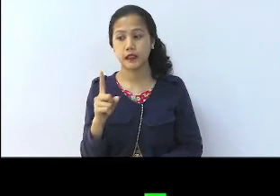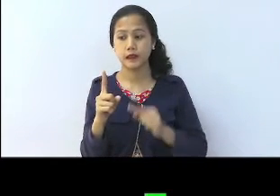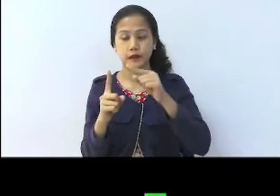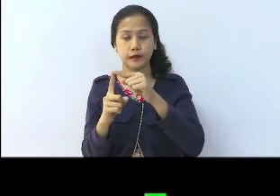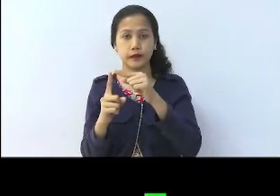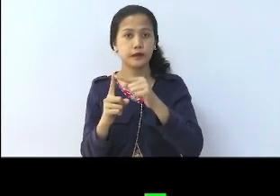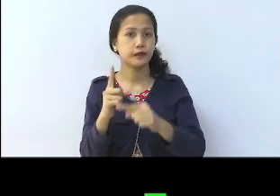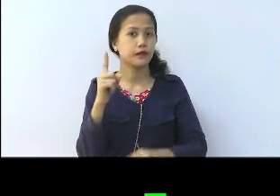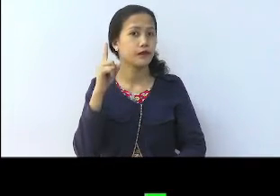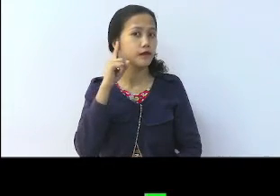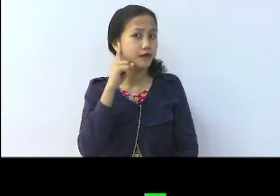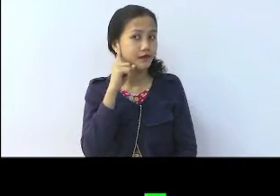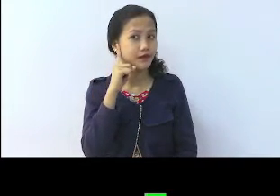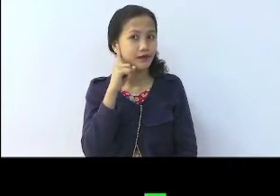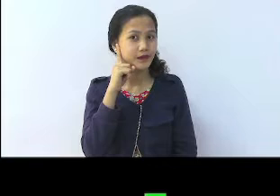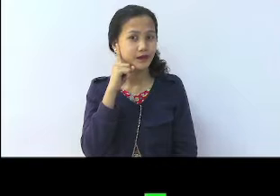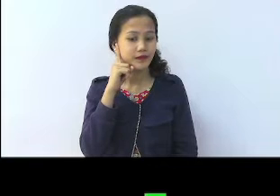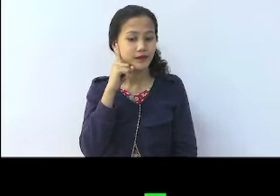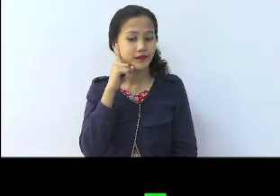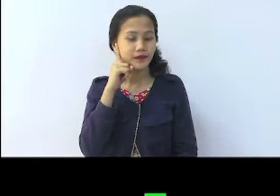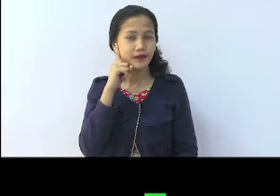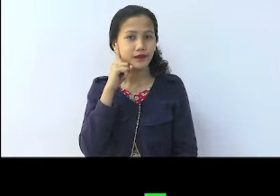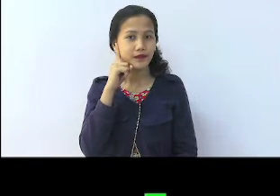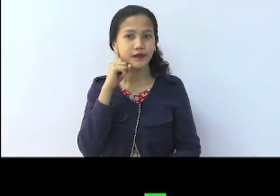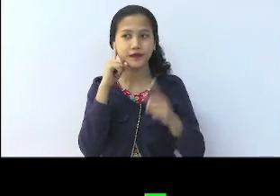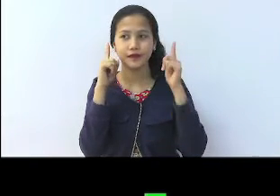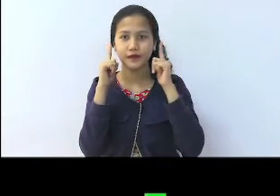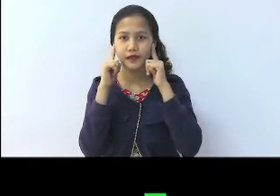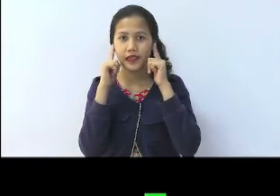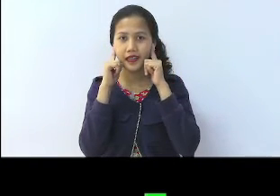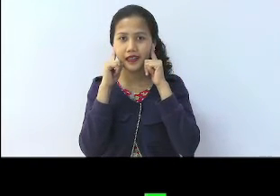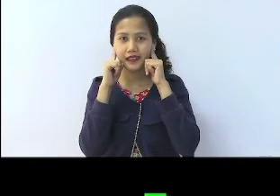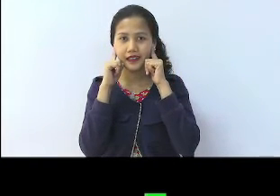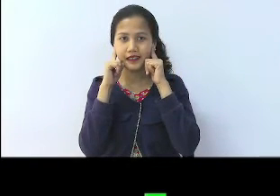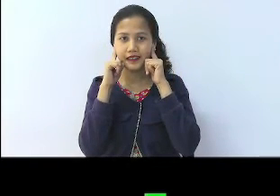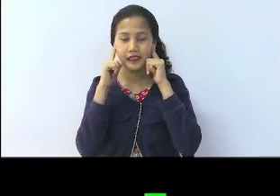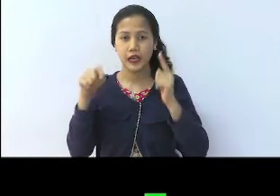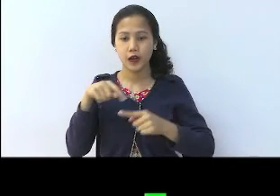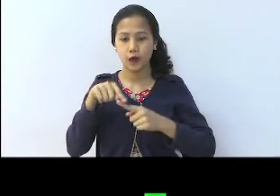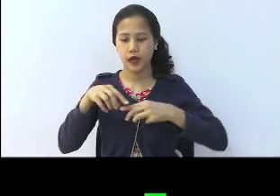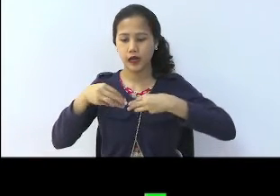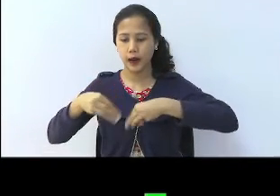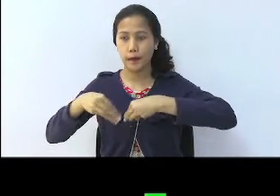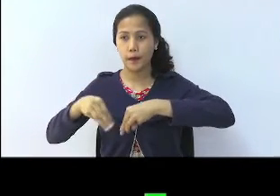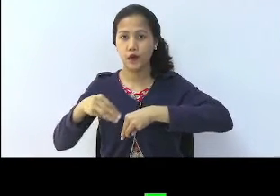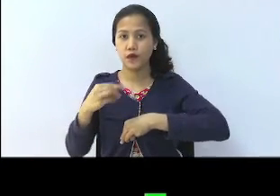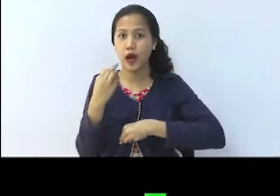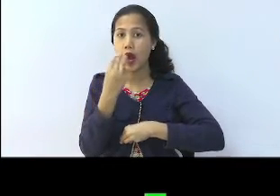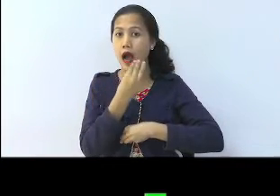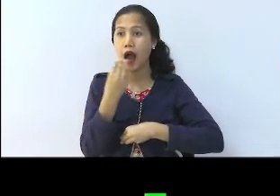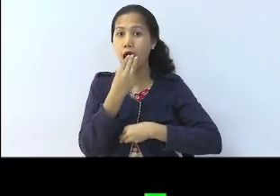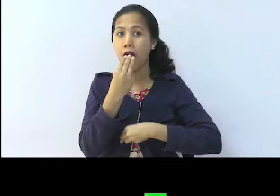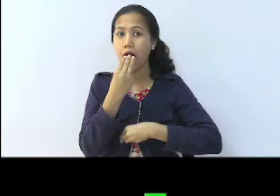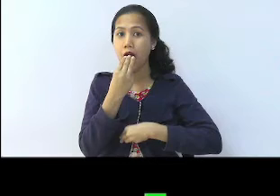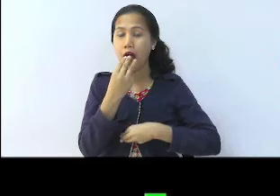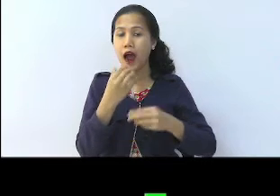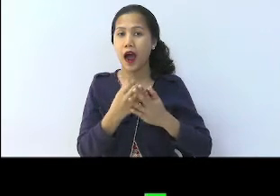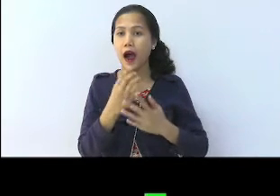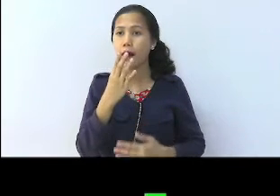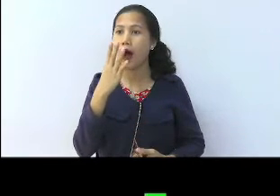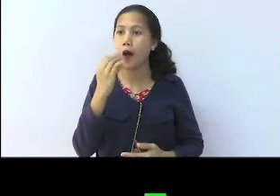sa ibaba ng ating tenga. Yan, mararamdaman natin ang joint na ito kapag inilagay natin ang